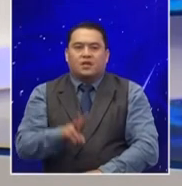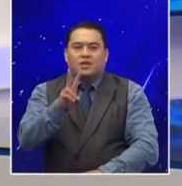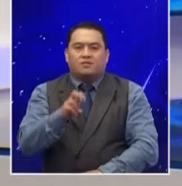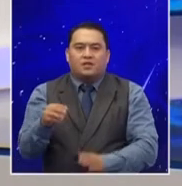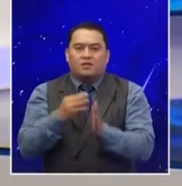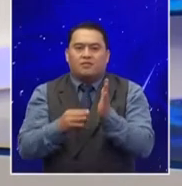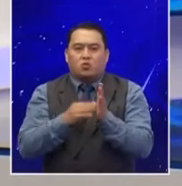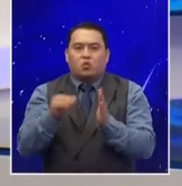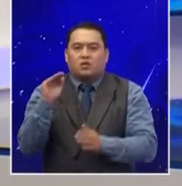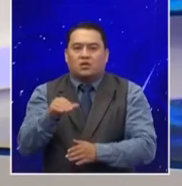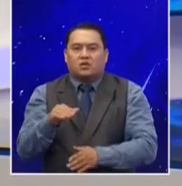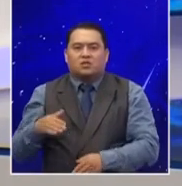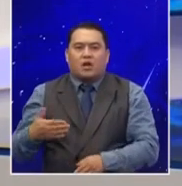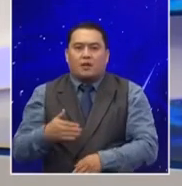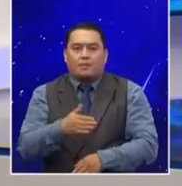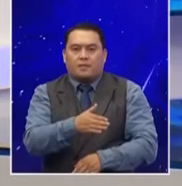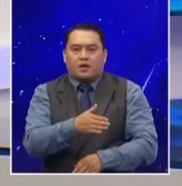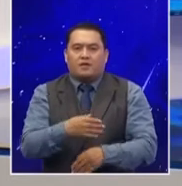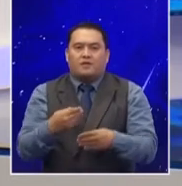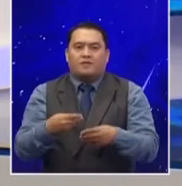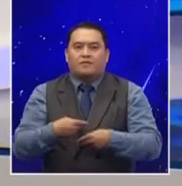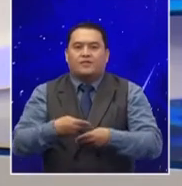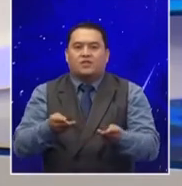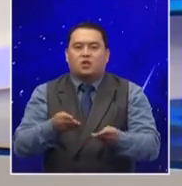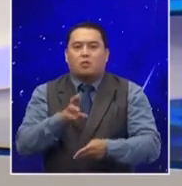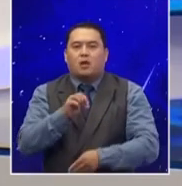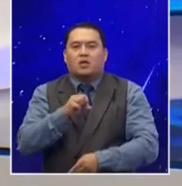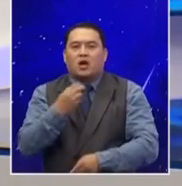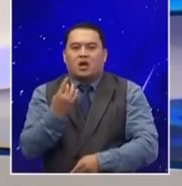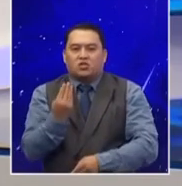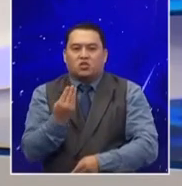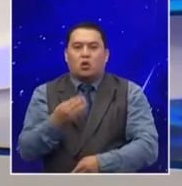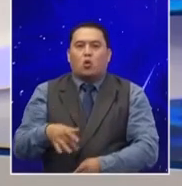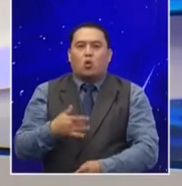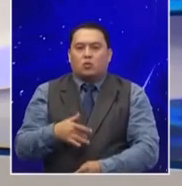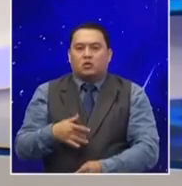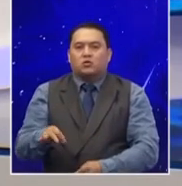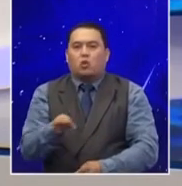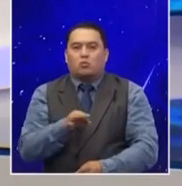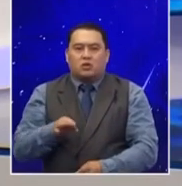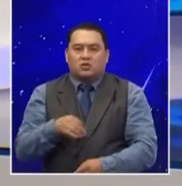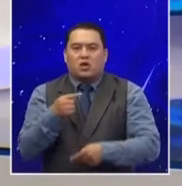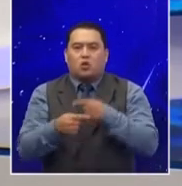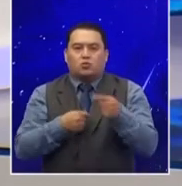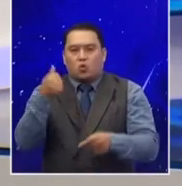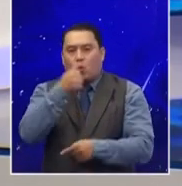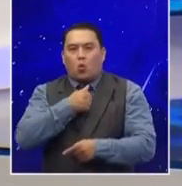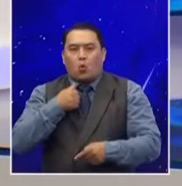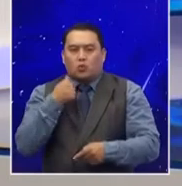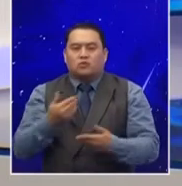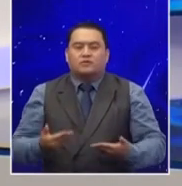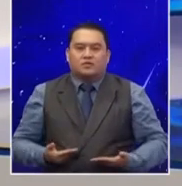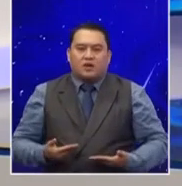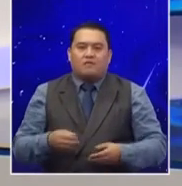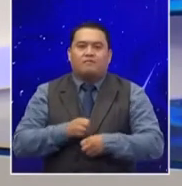290 тысяч мальков карпа и сазана выпустили в озеро Балхаш в Жамбылской области. Всего до конца года в естественную среду